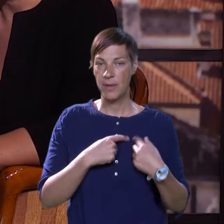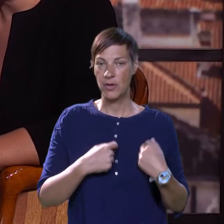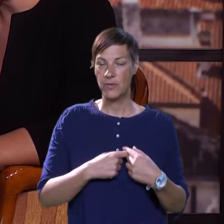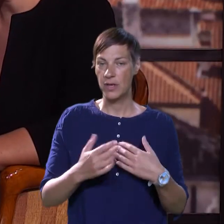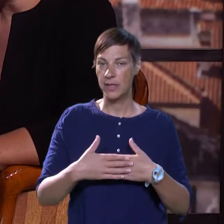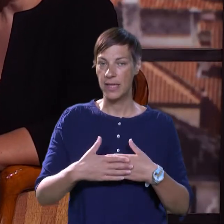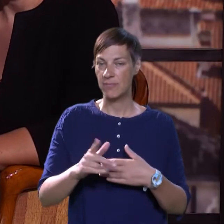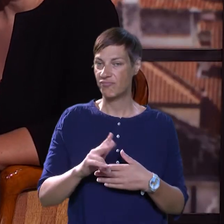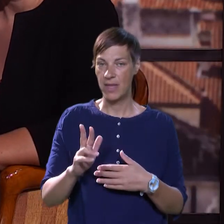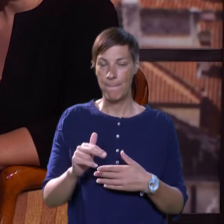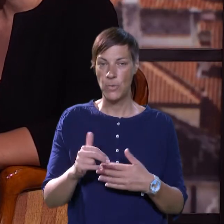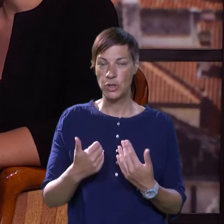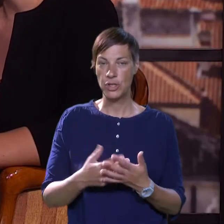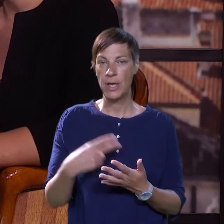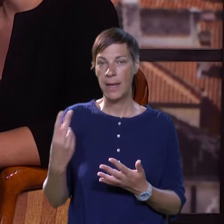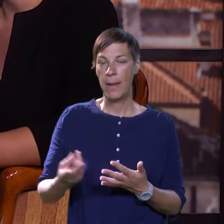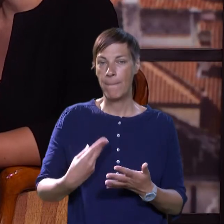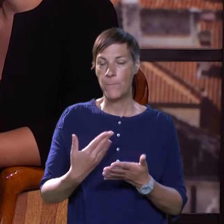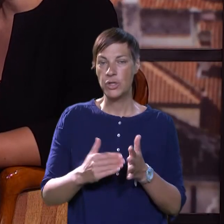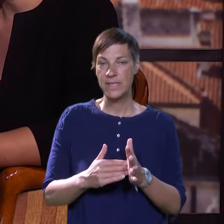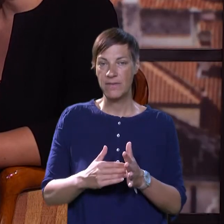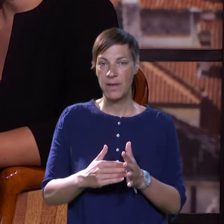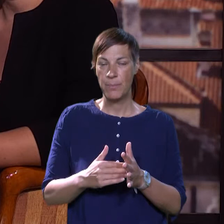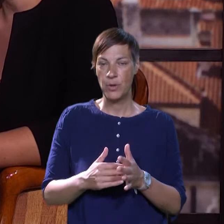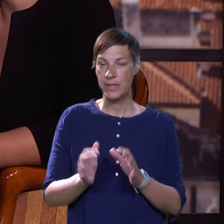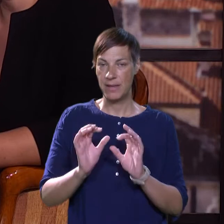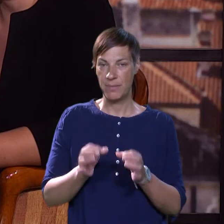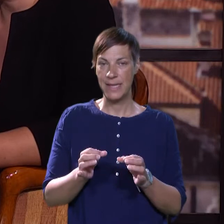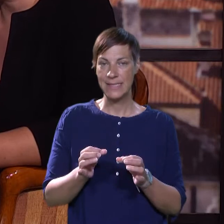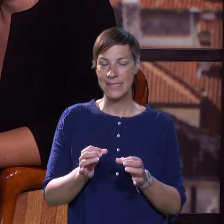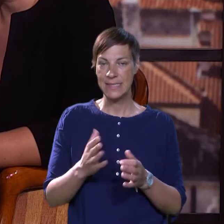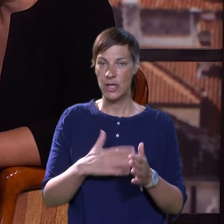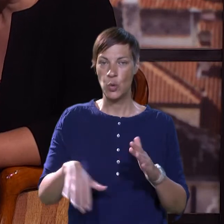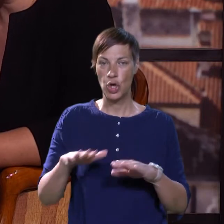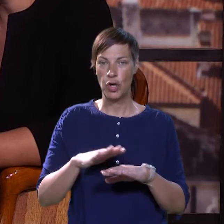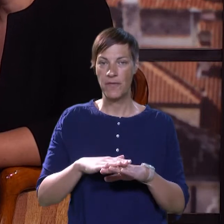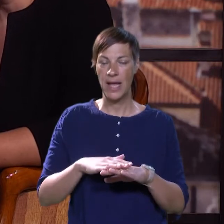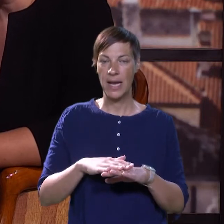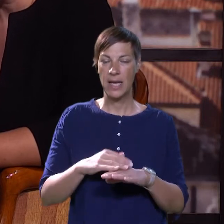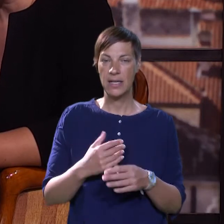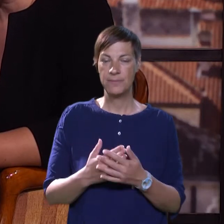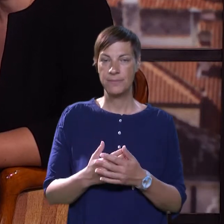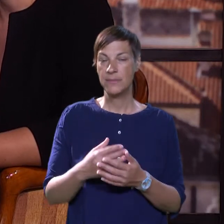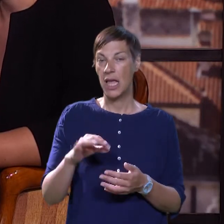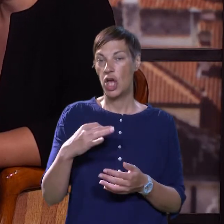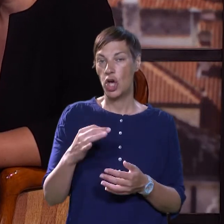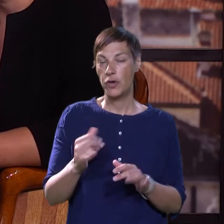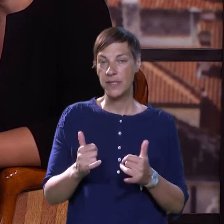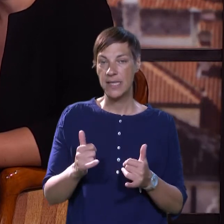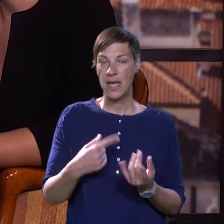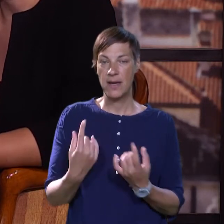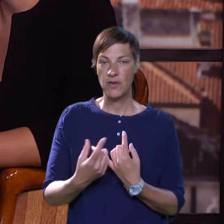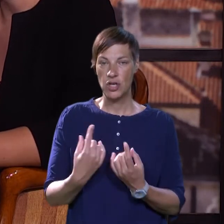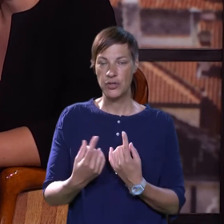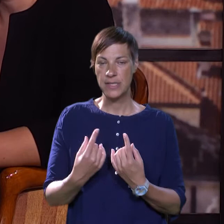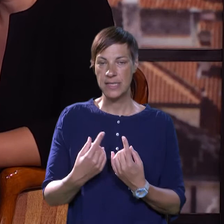ne postoji. Poziv i potreba je sigurno velika. Mm-hmm. Zavisi naravno i